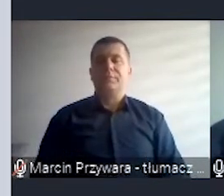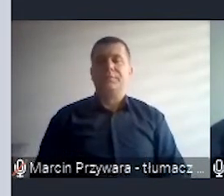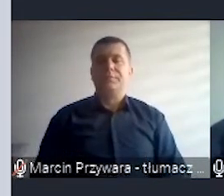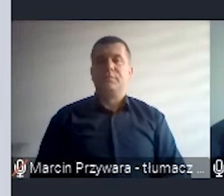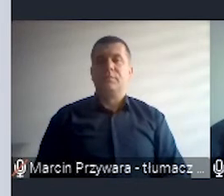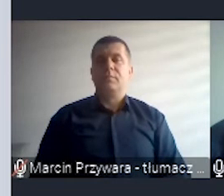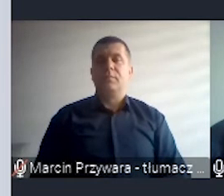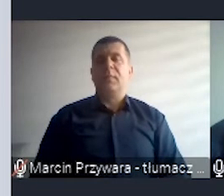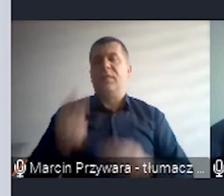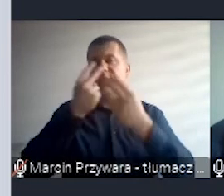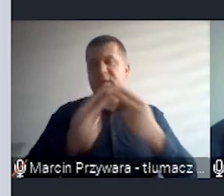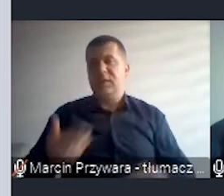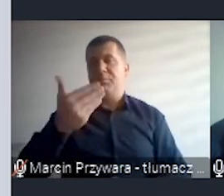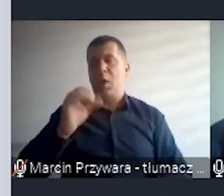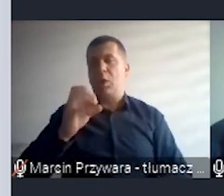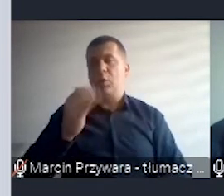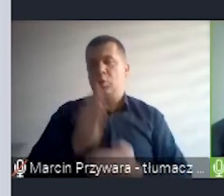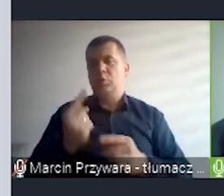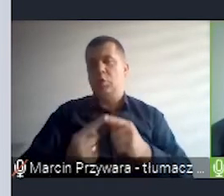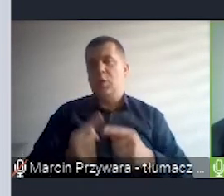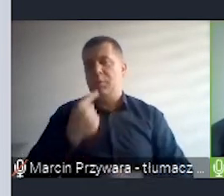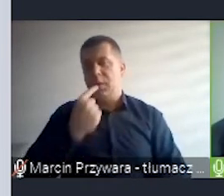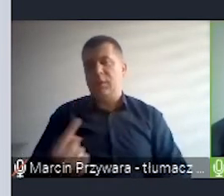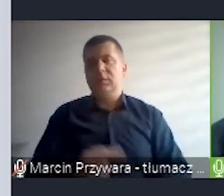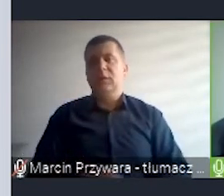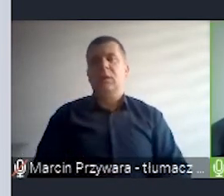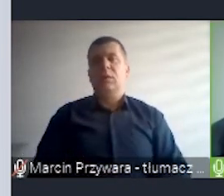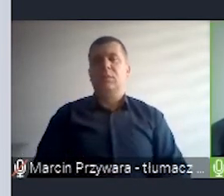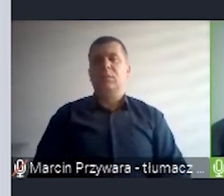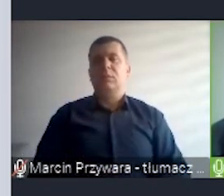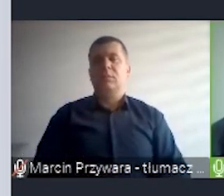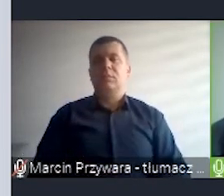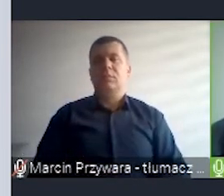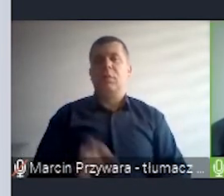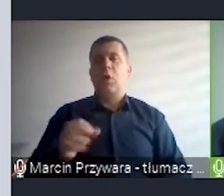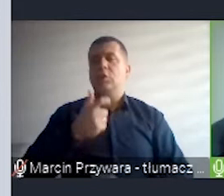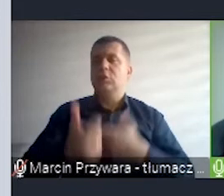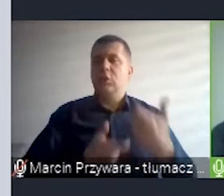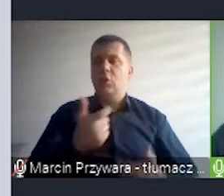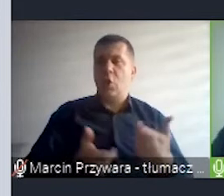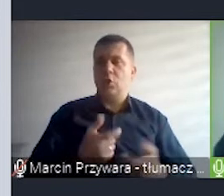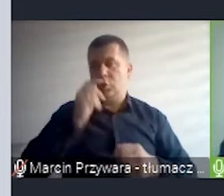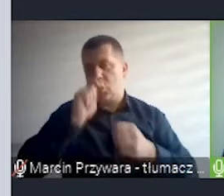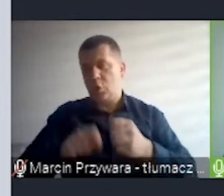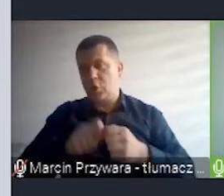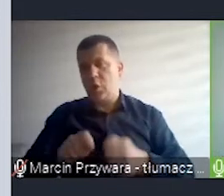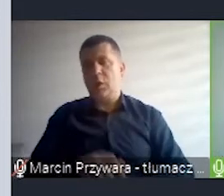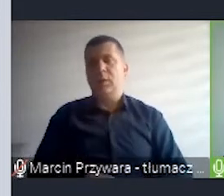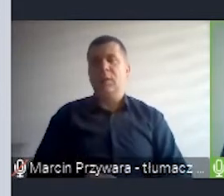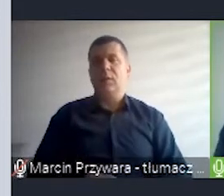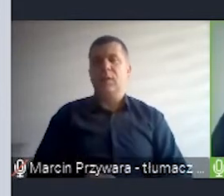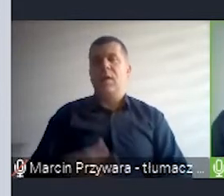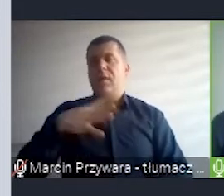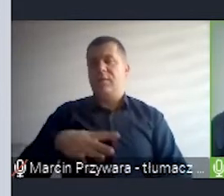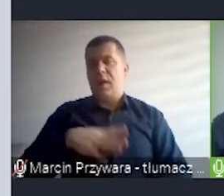O wizycie monitoringowej już Państwu trochę powiedziałem. Jeśli chodzi jeszcze o czynności kontrolne,